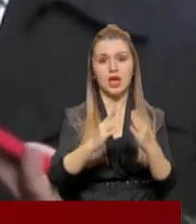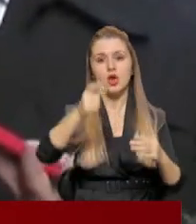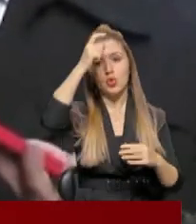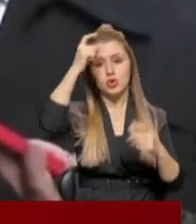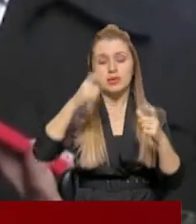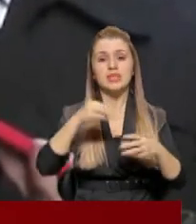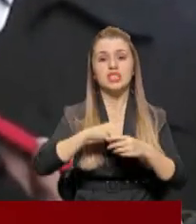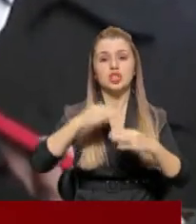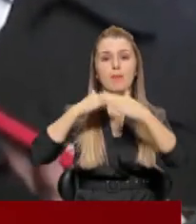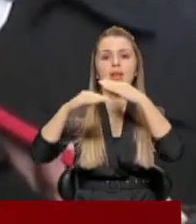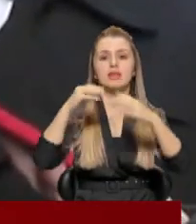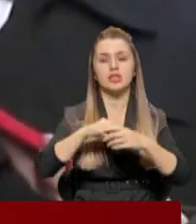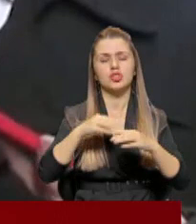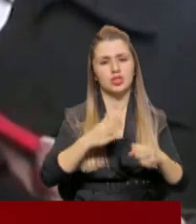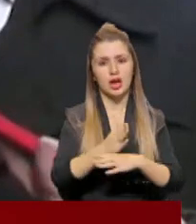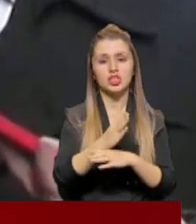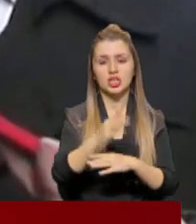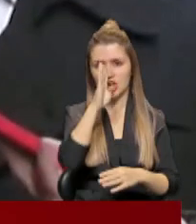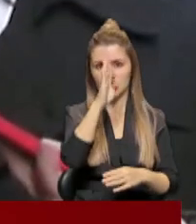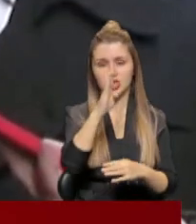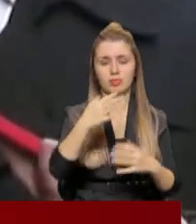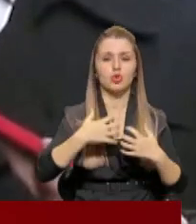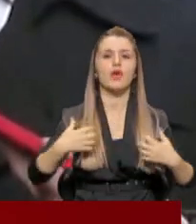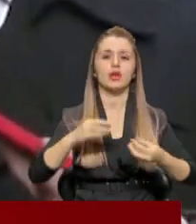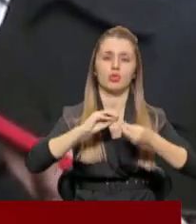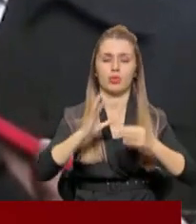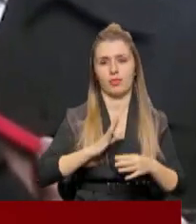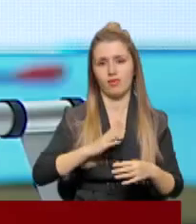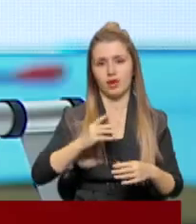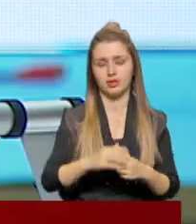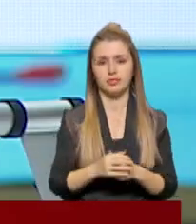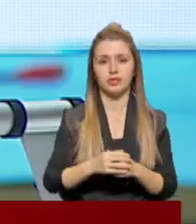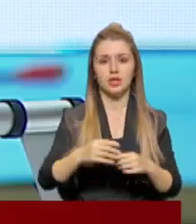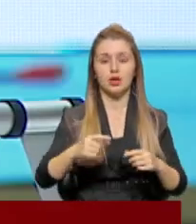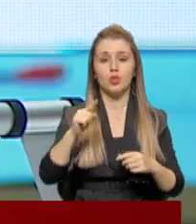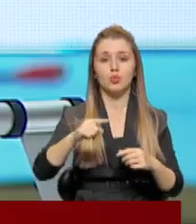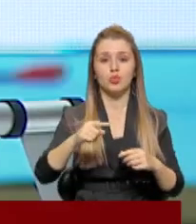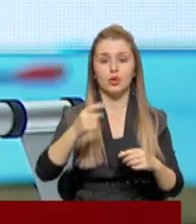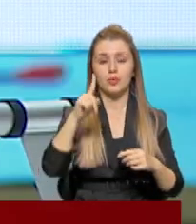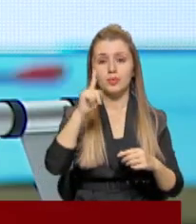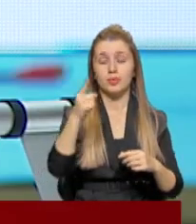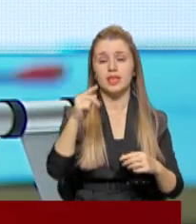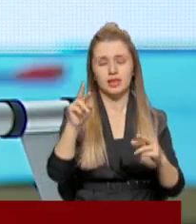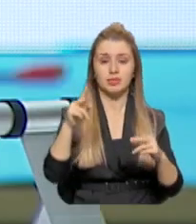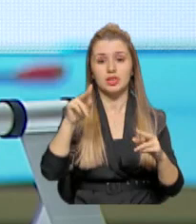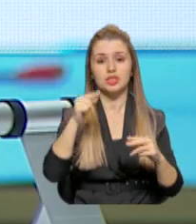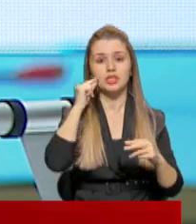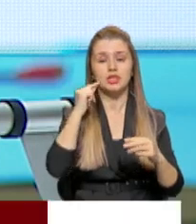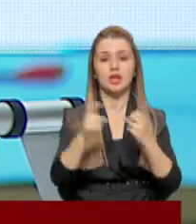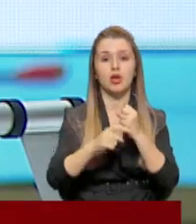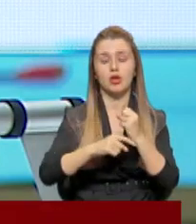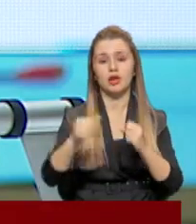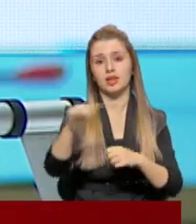Ülkemiz için, milletimiz için gerçekten ciddi bir güvenlik sorunudur Sayın Bakan. Söz konusu 1668 kişinin terör örgütlerine göre